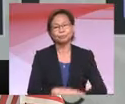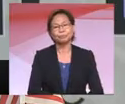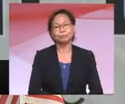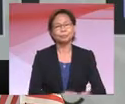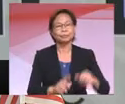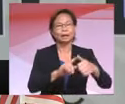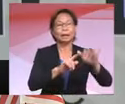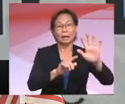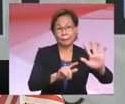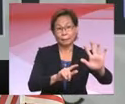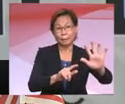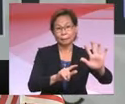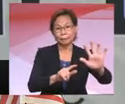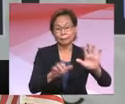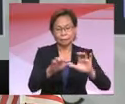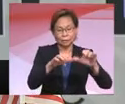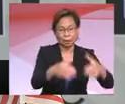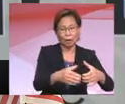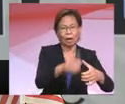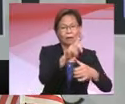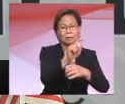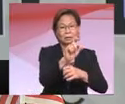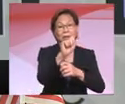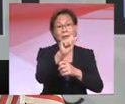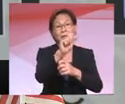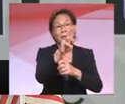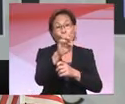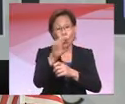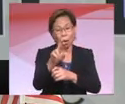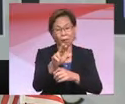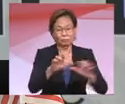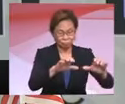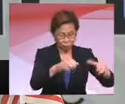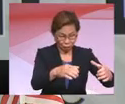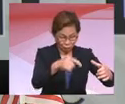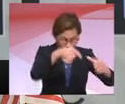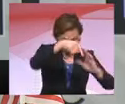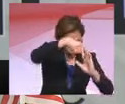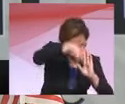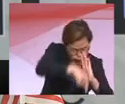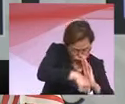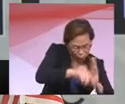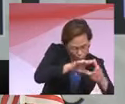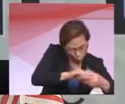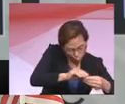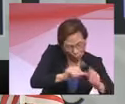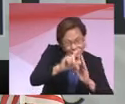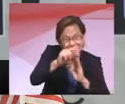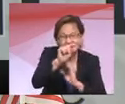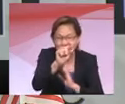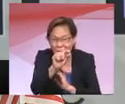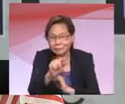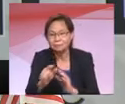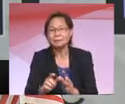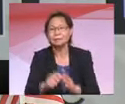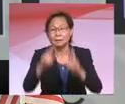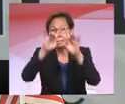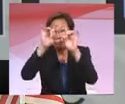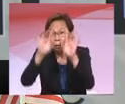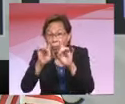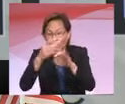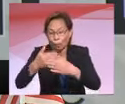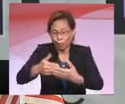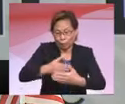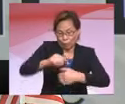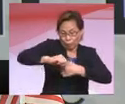iaitu 5 kes daripada kluster Tawar. Kluster ini akan diperincikan sebentar lagi. 1 kes saringan